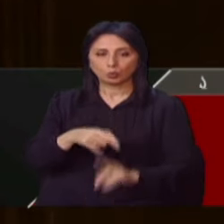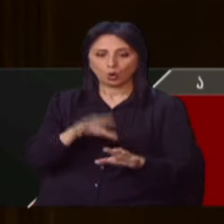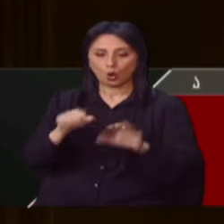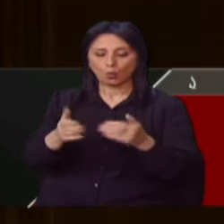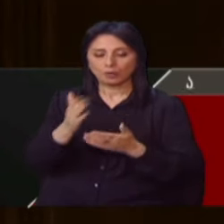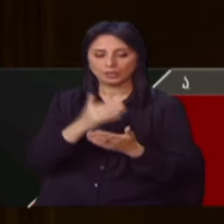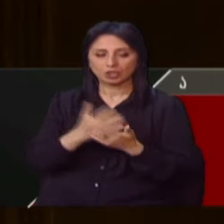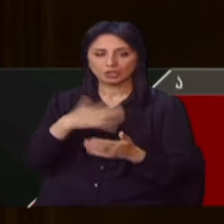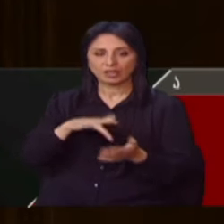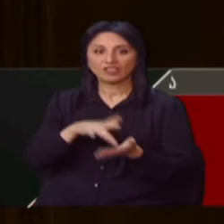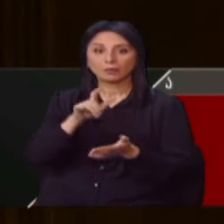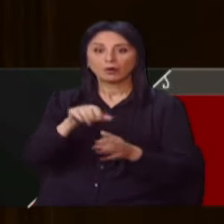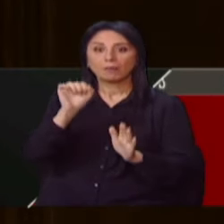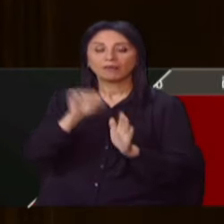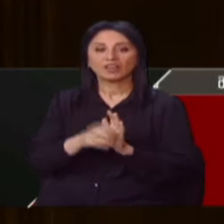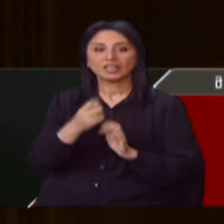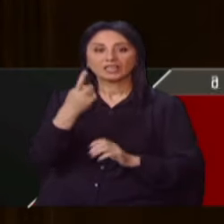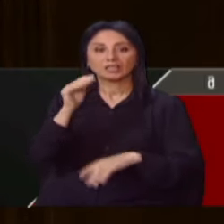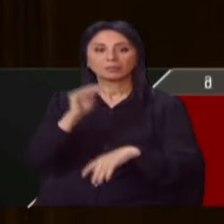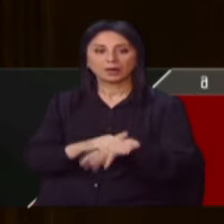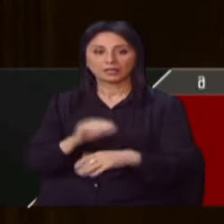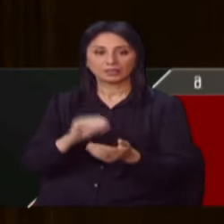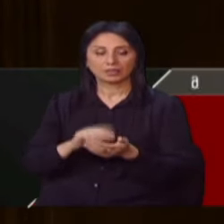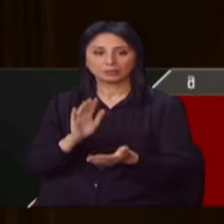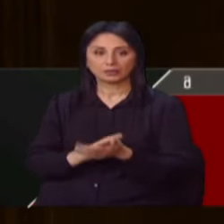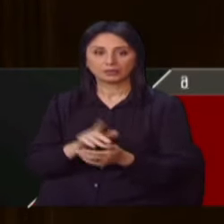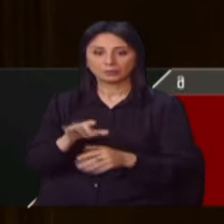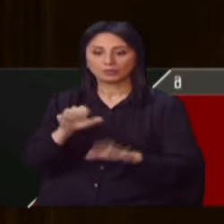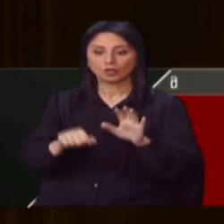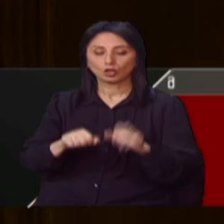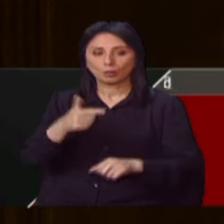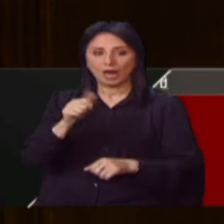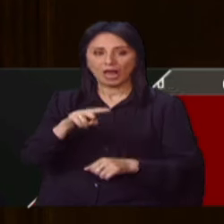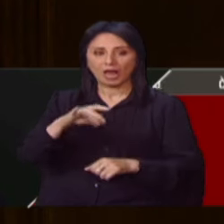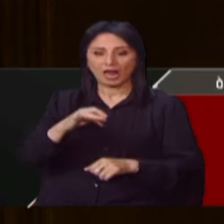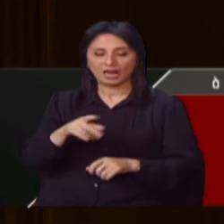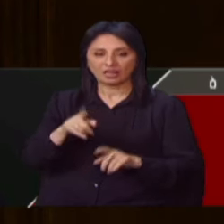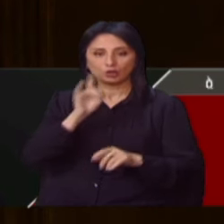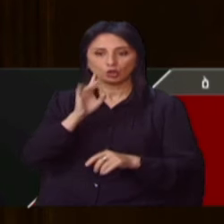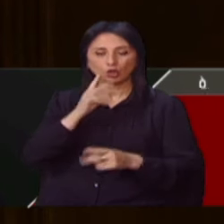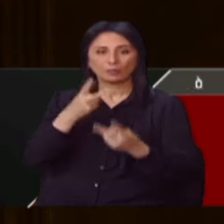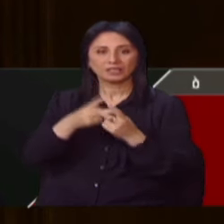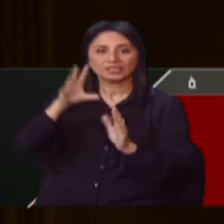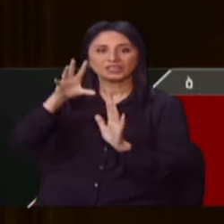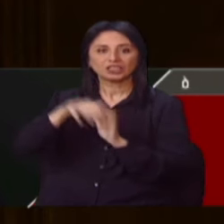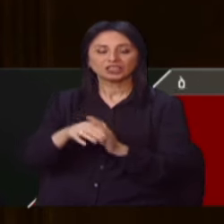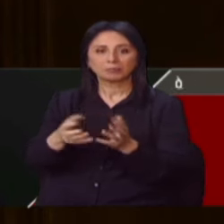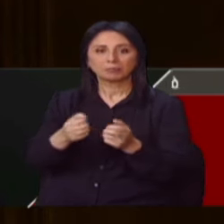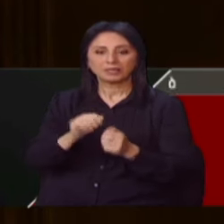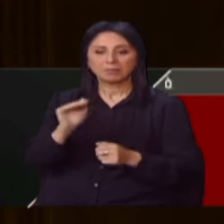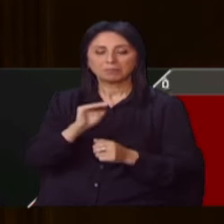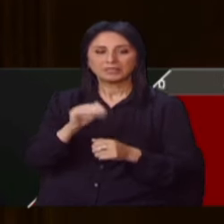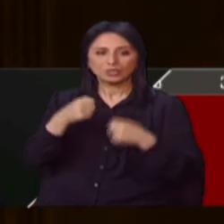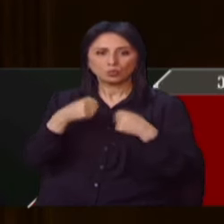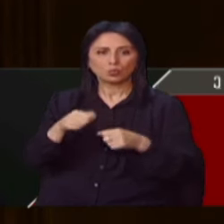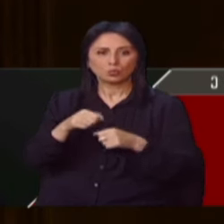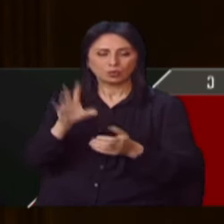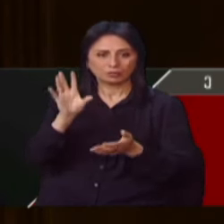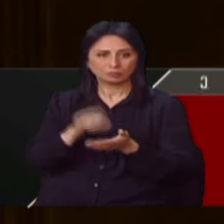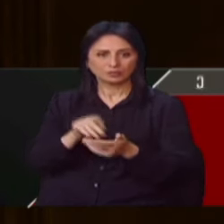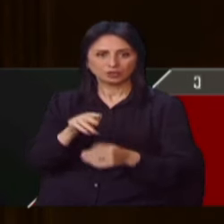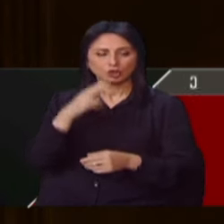შედეგად საქართველოს მოქალაქის კვლობის კიდევ ერთი ფაქტი დაფიქსირდა. ოკუპირებული გალის დროებითი მოთავსების ეზოლოტოში მიღებული ფიზიკური დაზიანებების